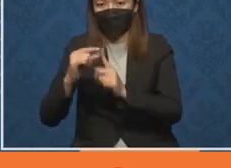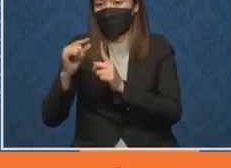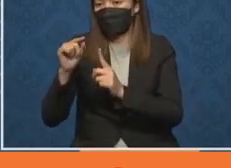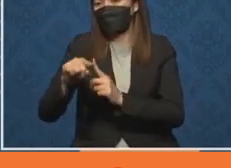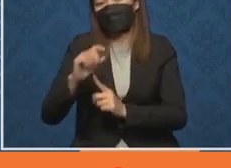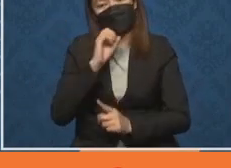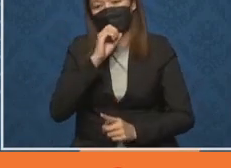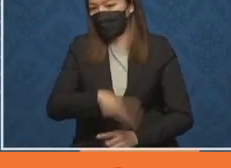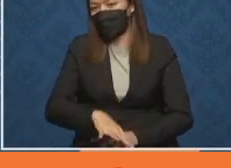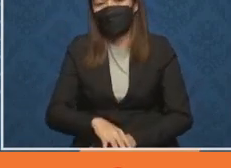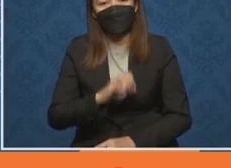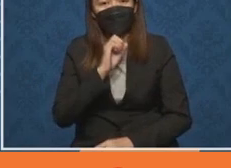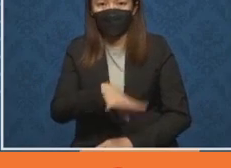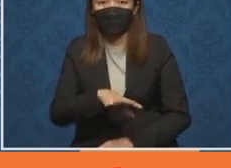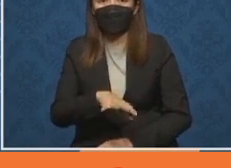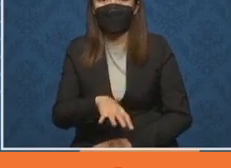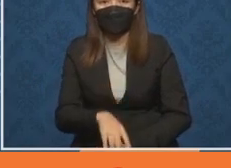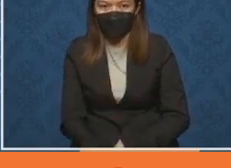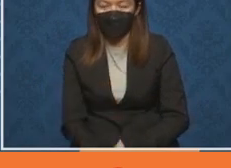ยะจากคำสั่งขสชอ